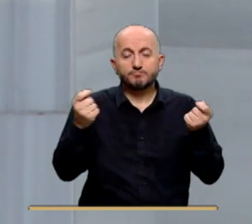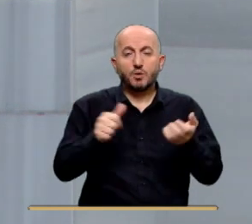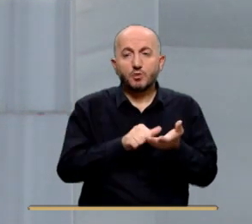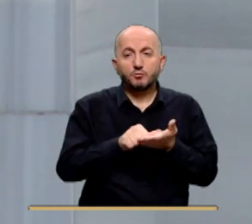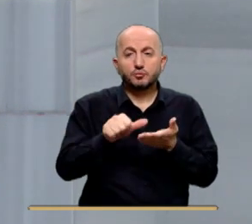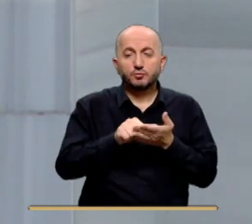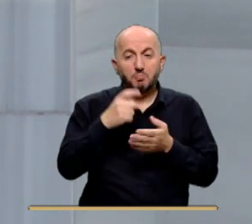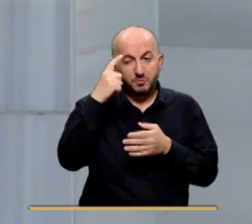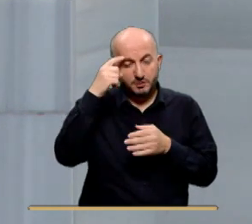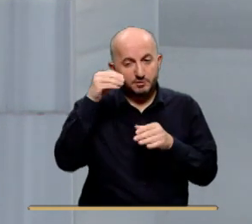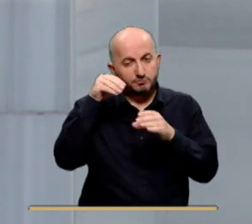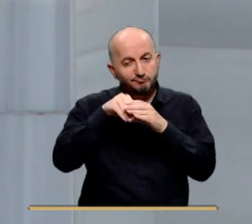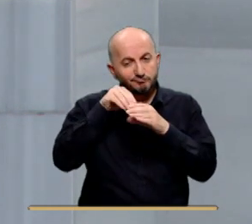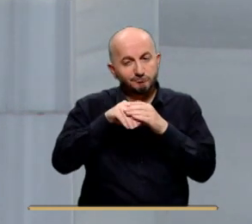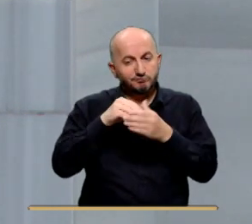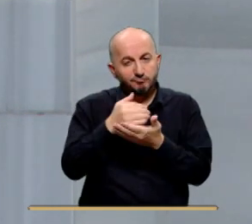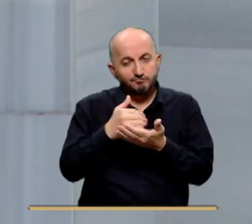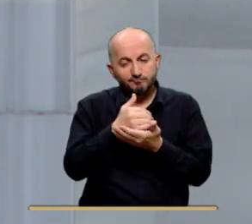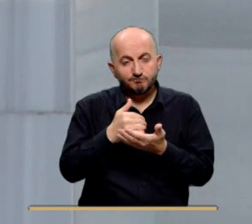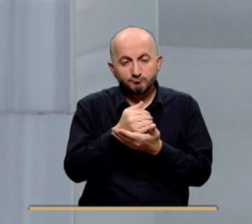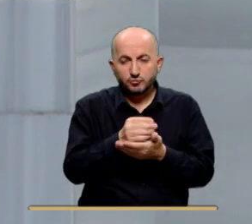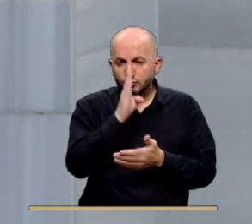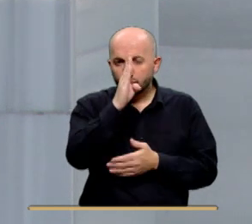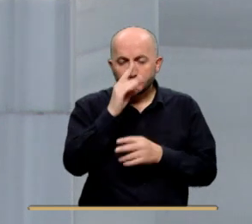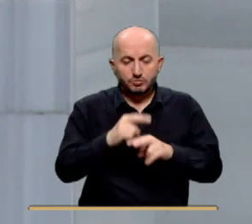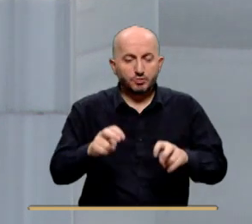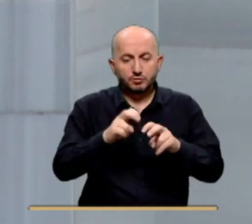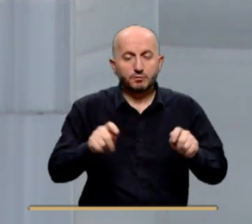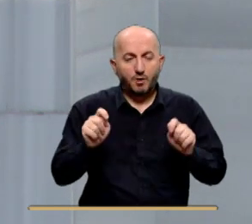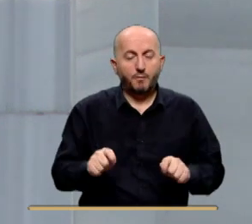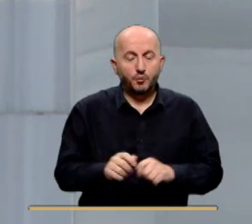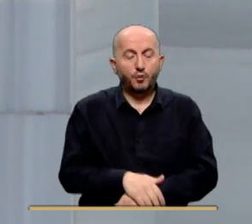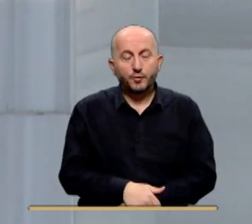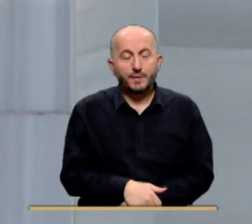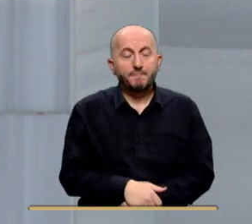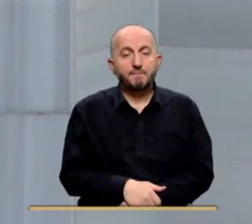verileri girerek çok ciddi bir araştırma yapıyor.